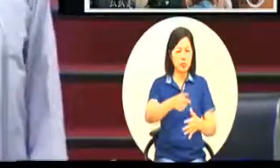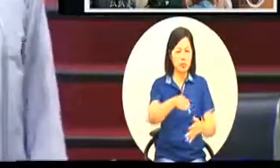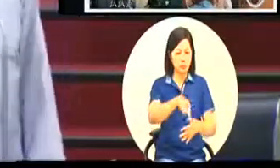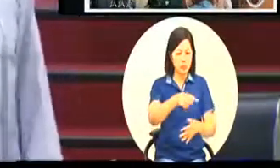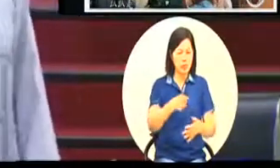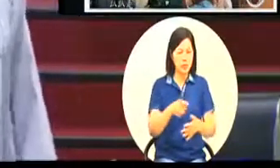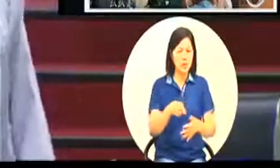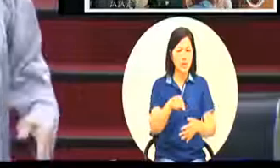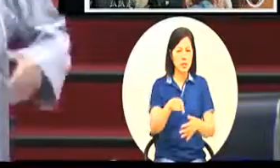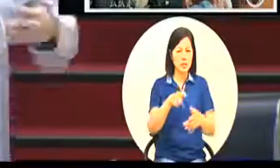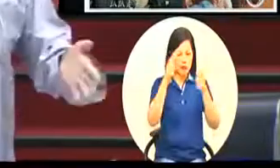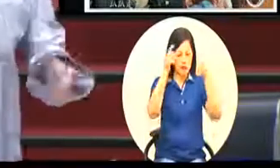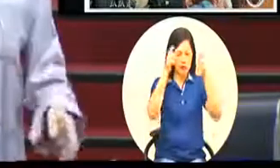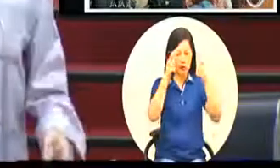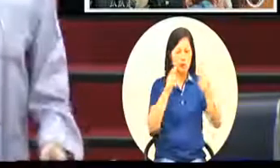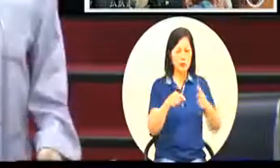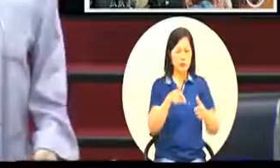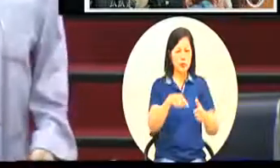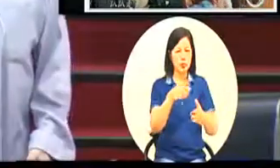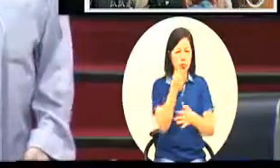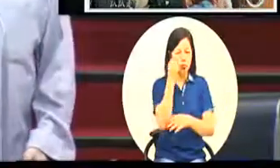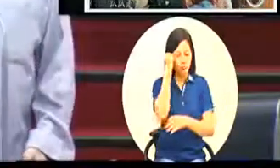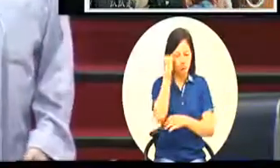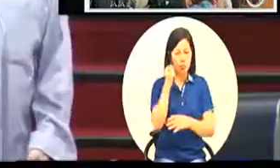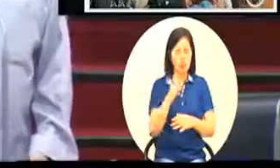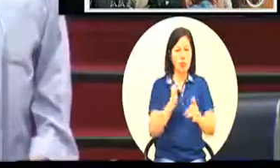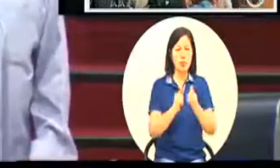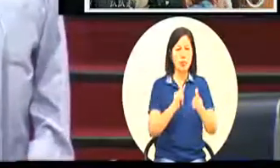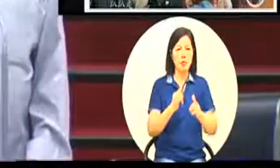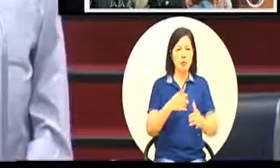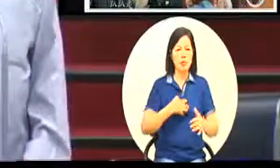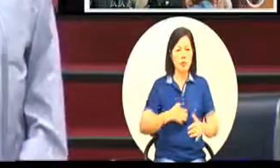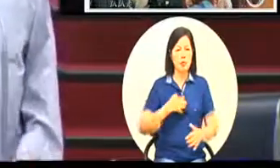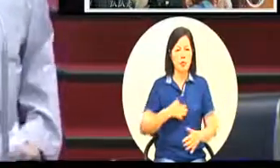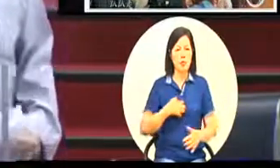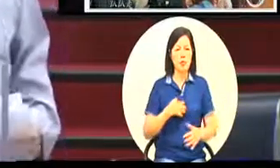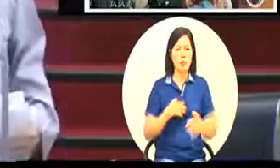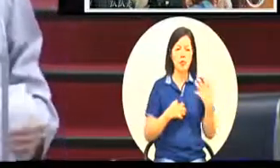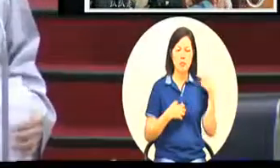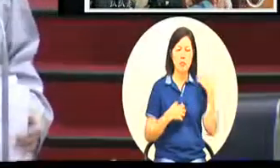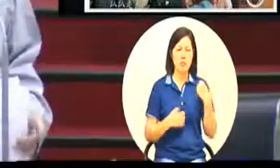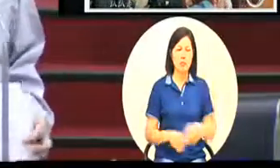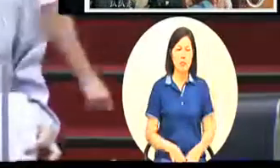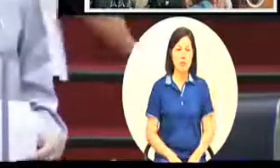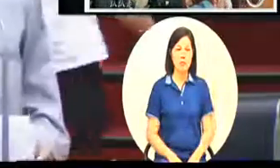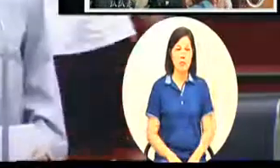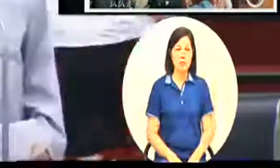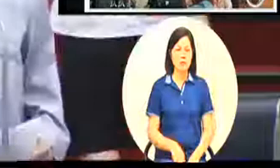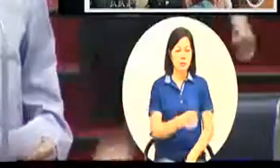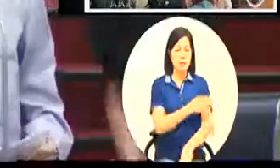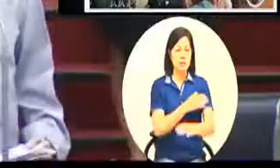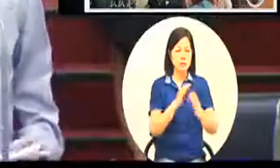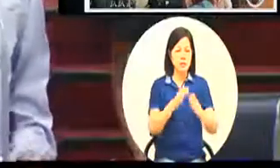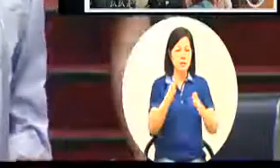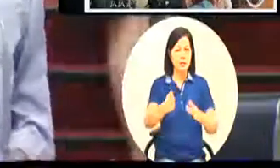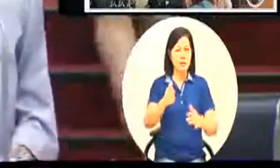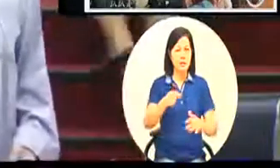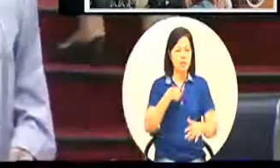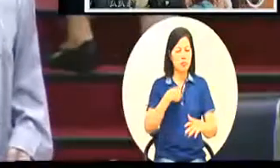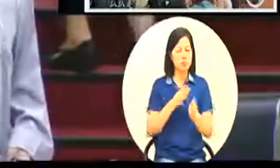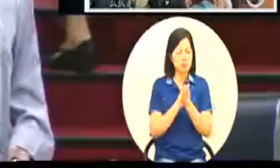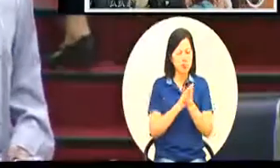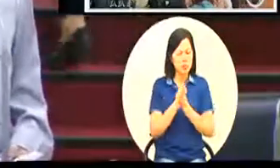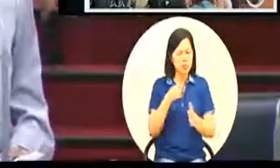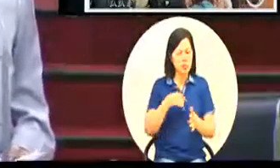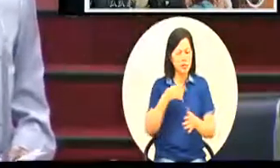的高雄嘛，所以百姓一直怨声。局长啊，最后吼，我甲咱恳求，实在讲到我做